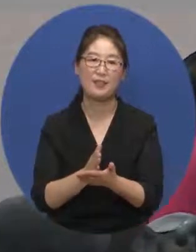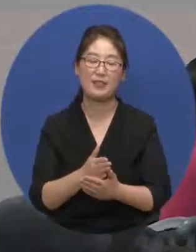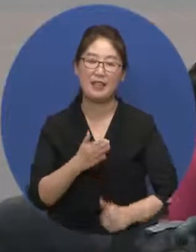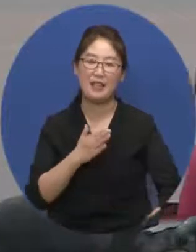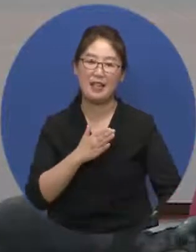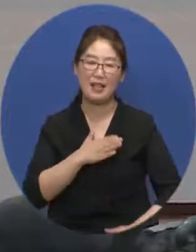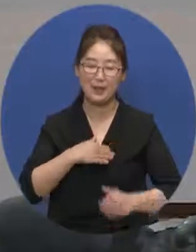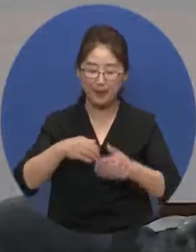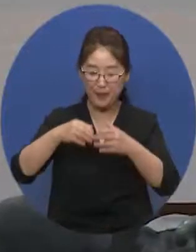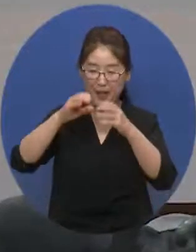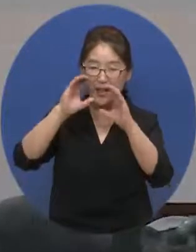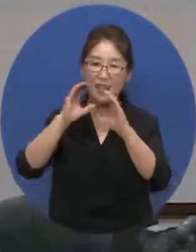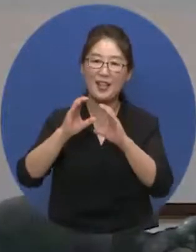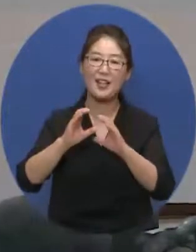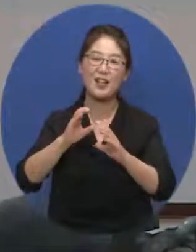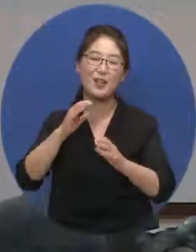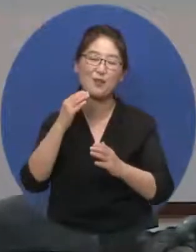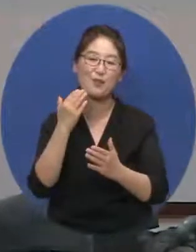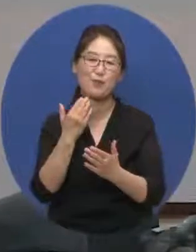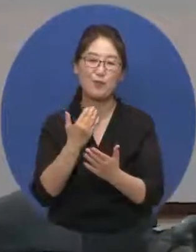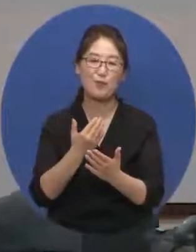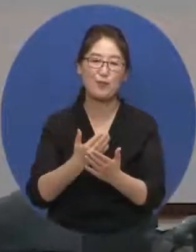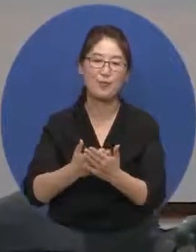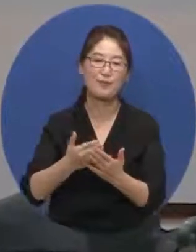나를 마셔주세요.